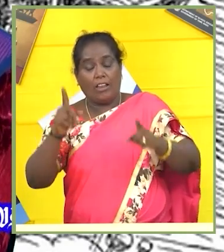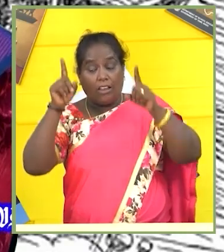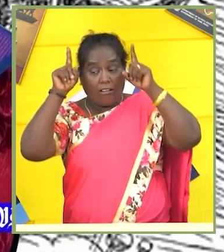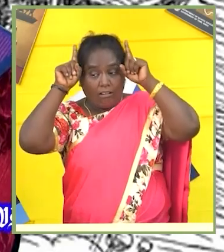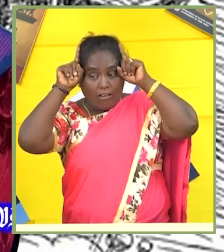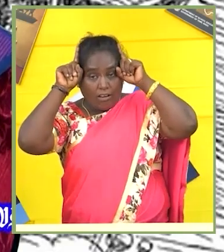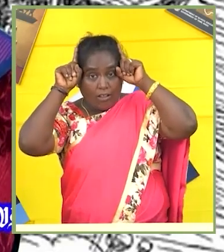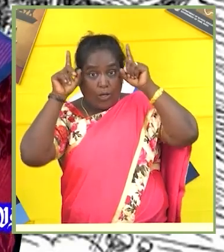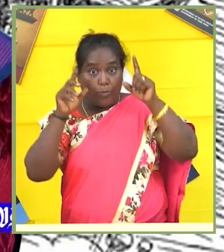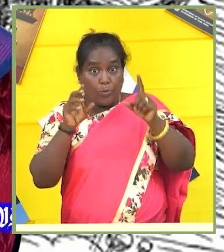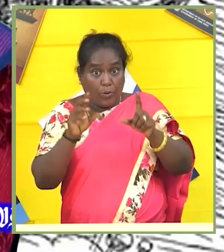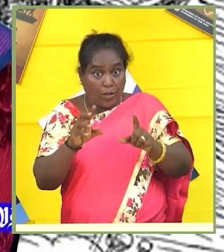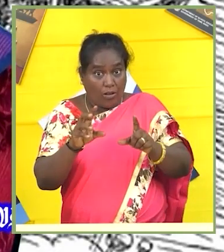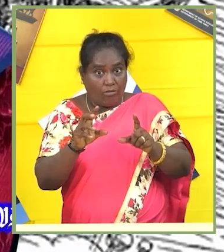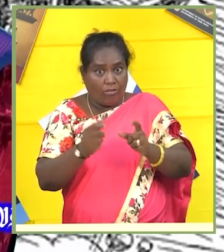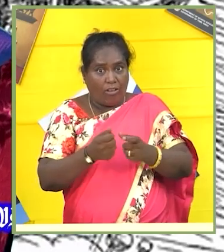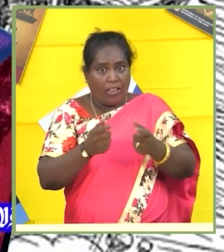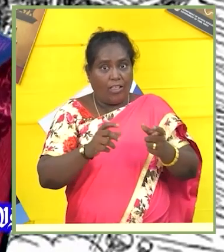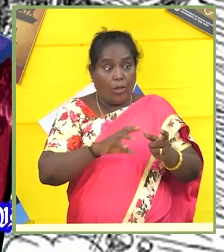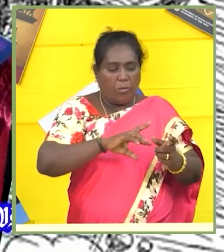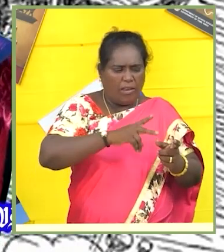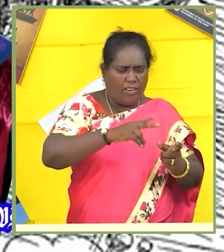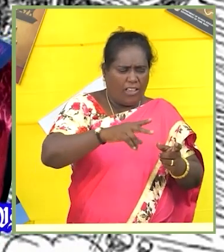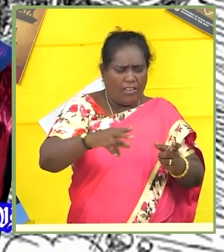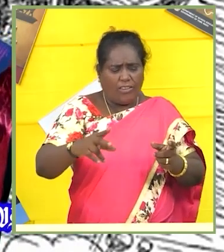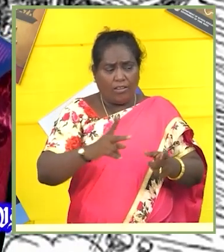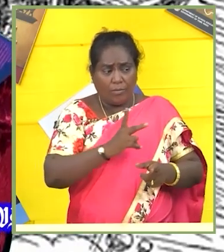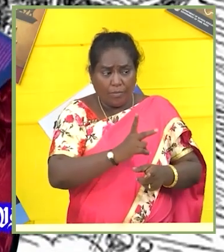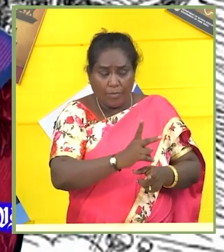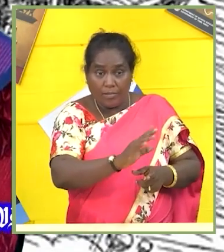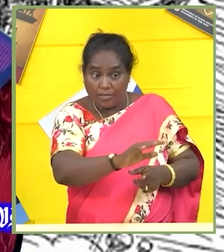அந்த காளையை அடக்குவதற்கு தயார் நிலையில் நிற்கிறாங்க. அதாவது